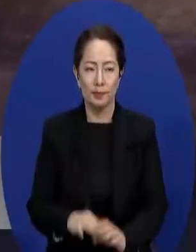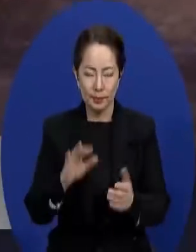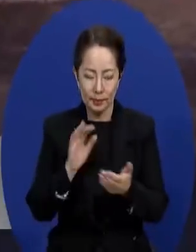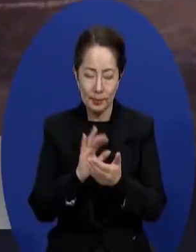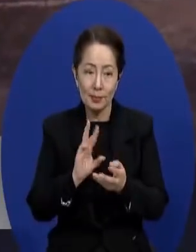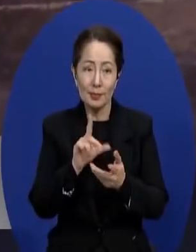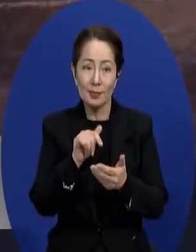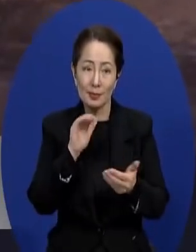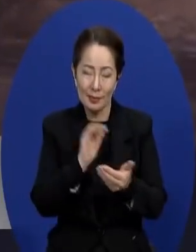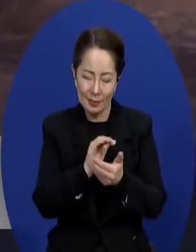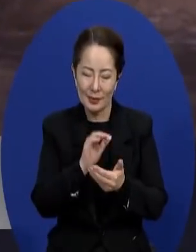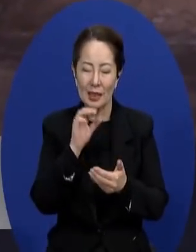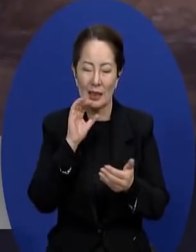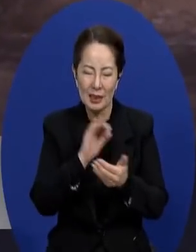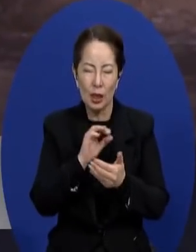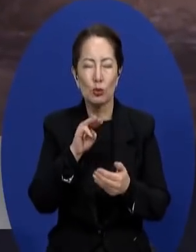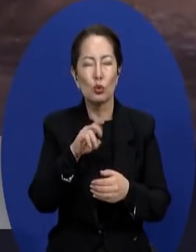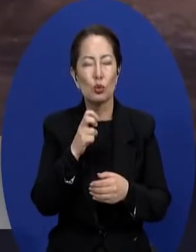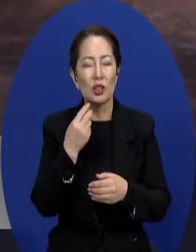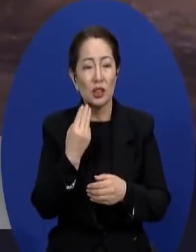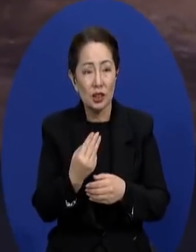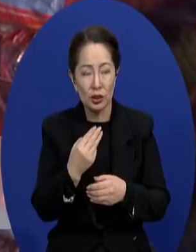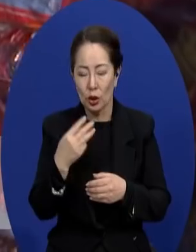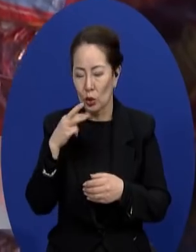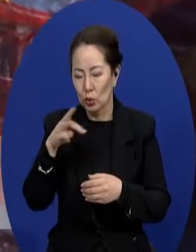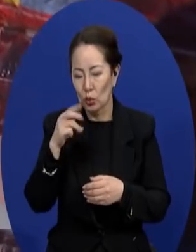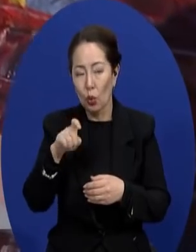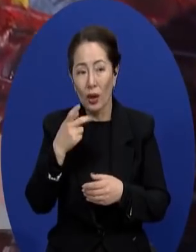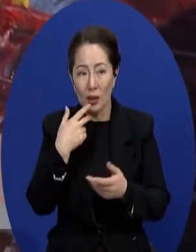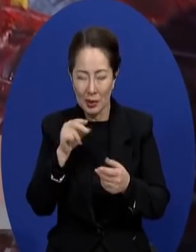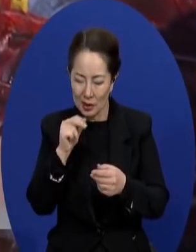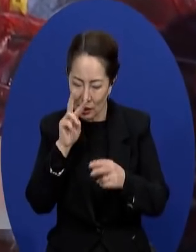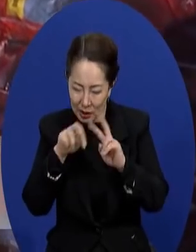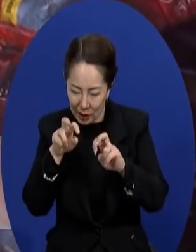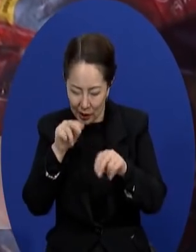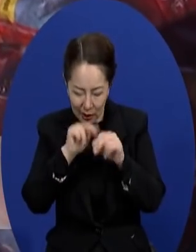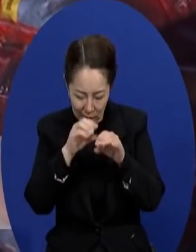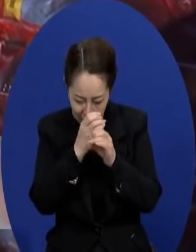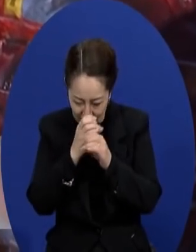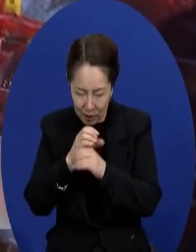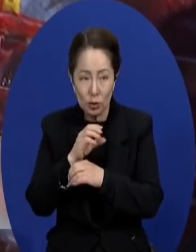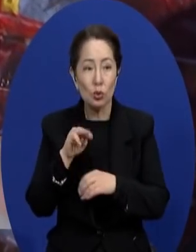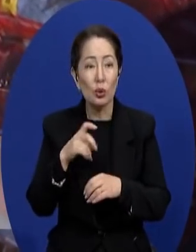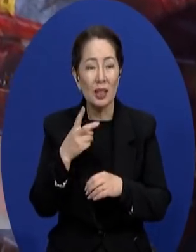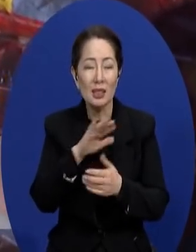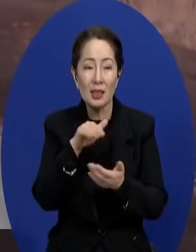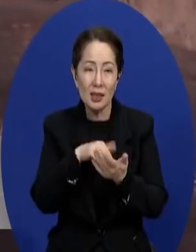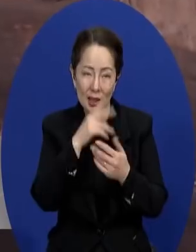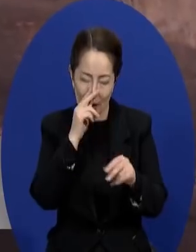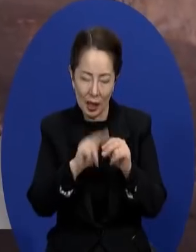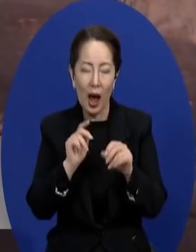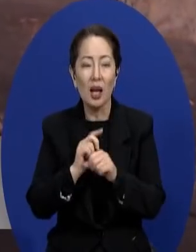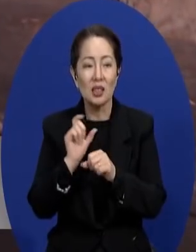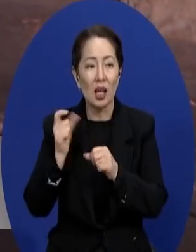Сайжруулсан түлшний болон түүхэд болох мэдлийн болон түлшний чанар шалгалт хийж лабораторийн дүгнэлт гаргах түлшний стандартыг дахин хянах үр өгөх ажлын хэсэг